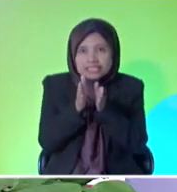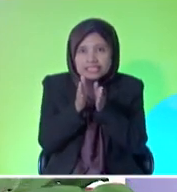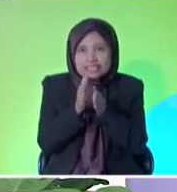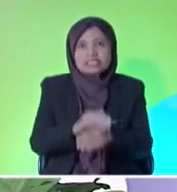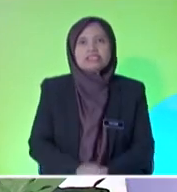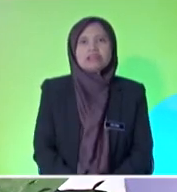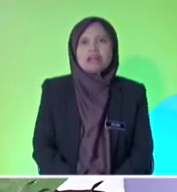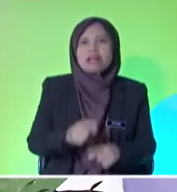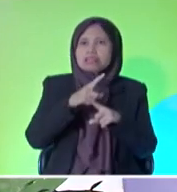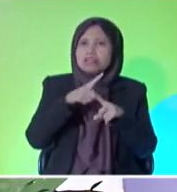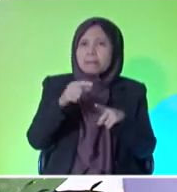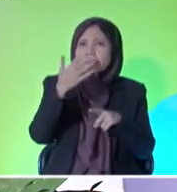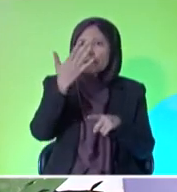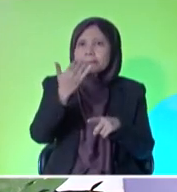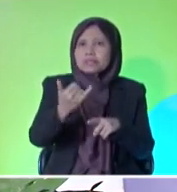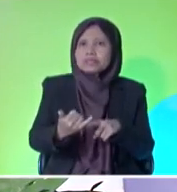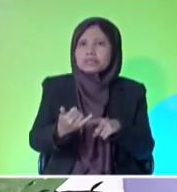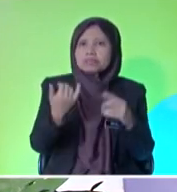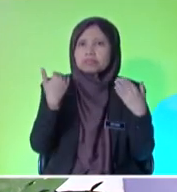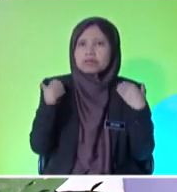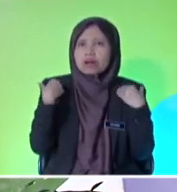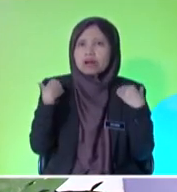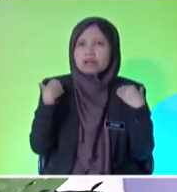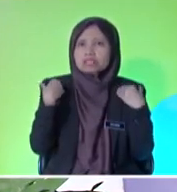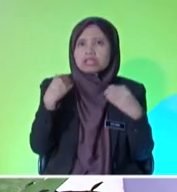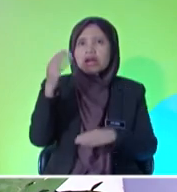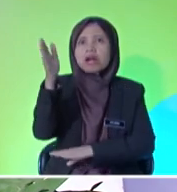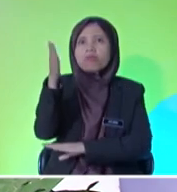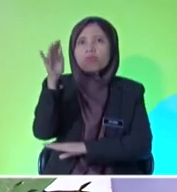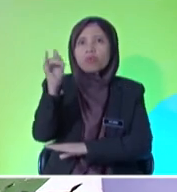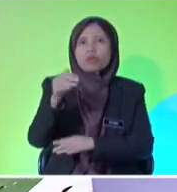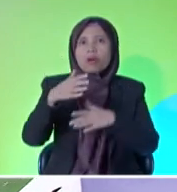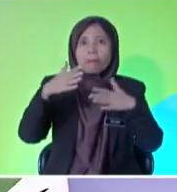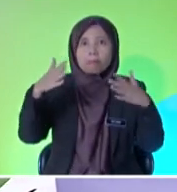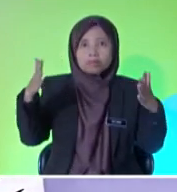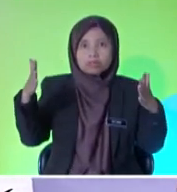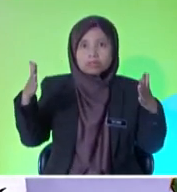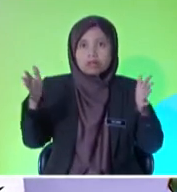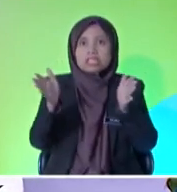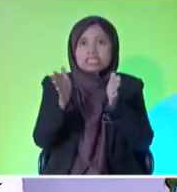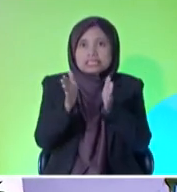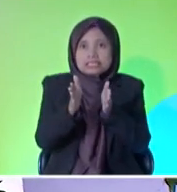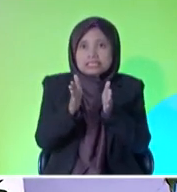tapi kenapa ya Ada pokok yang kecil ada pokok yang besar